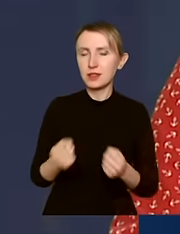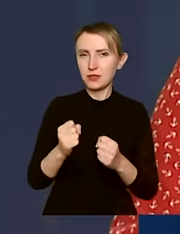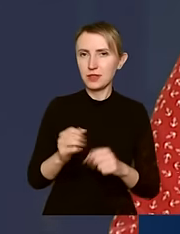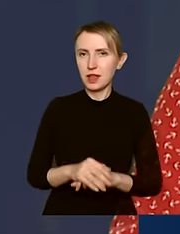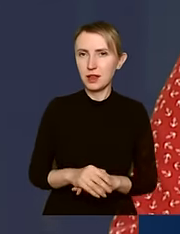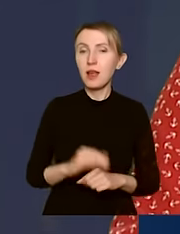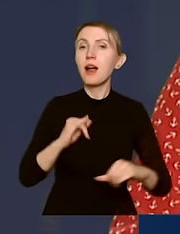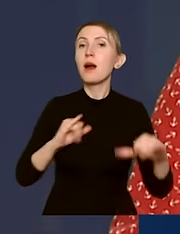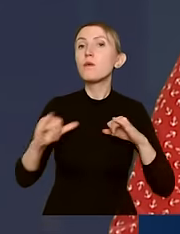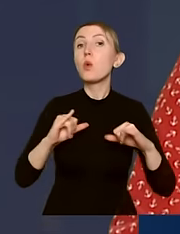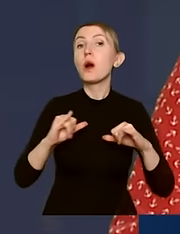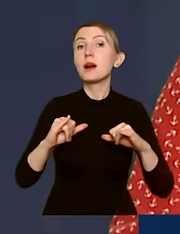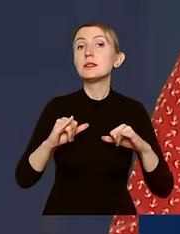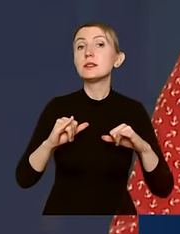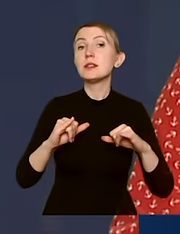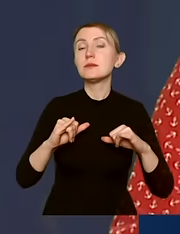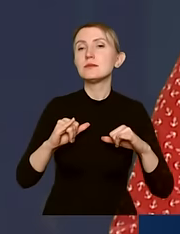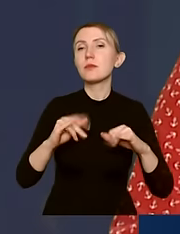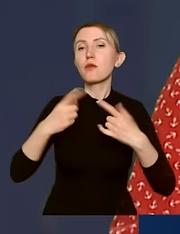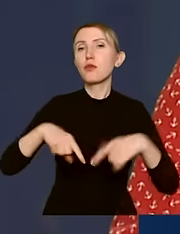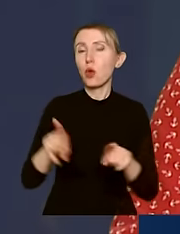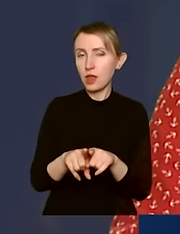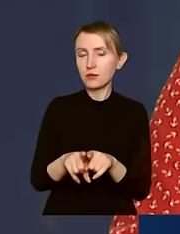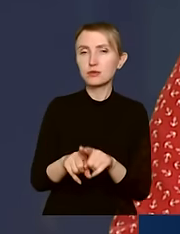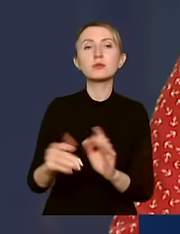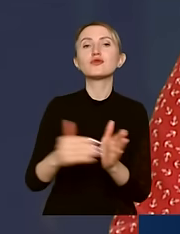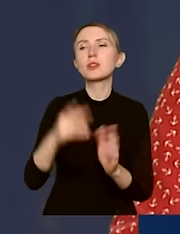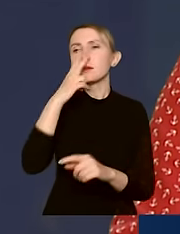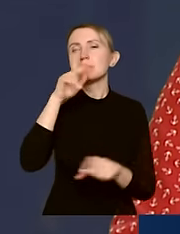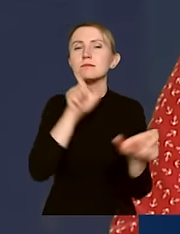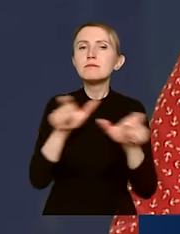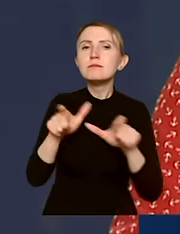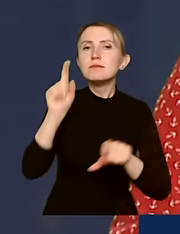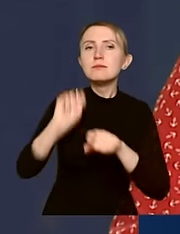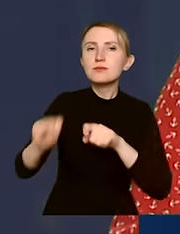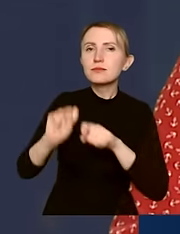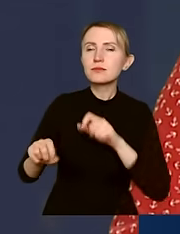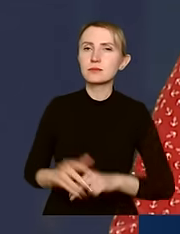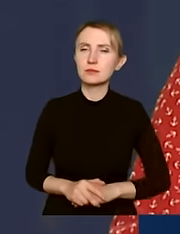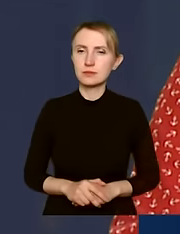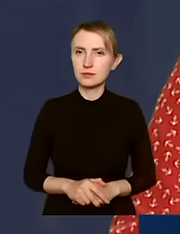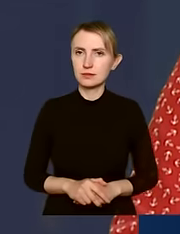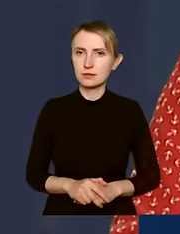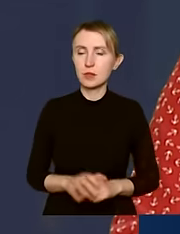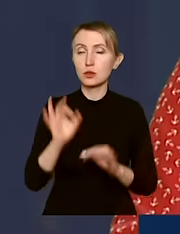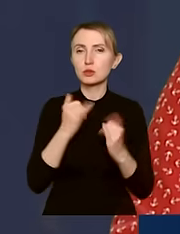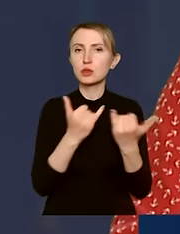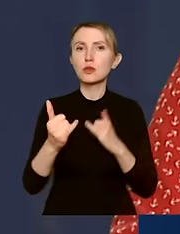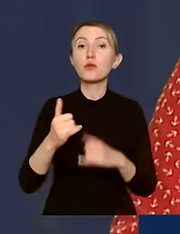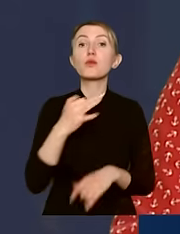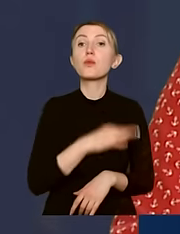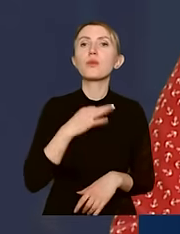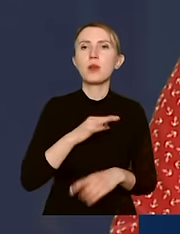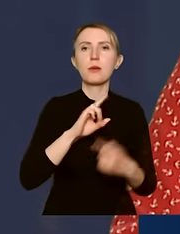Władzy rządzącym, władzy wykonawczej trzeba patrzeć na ręce. Dobrze, że w różnych środowiskach politycznych